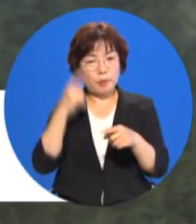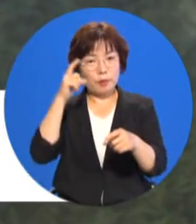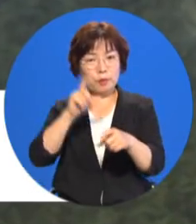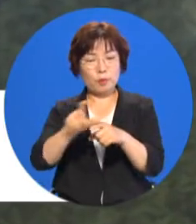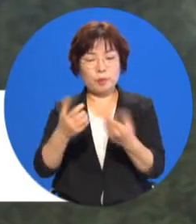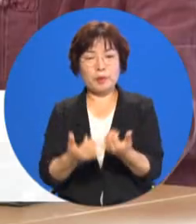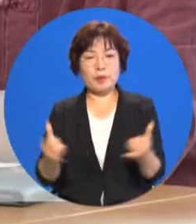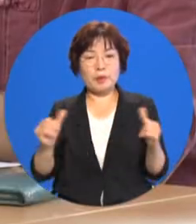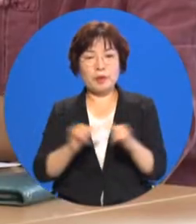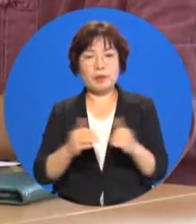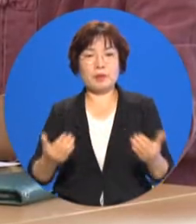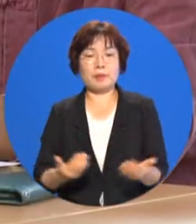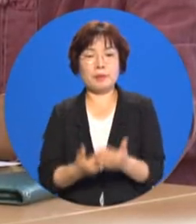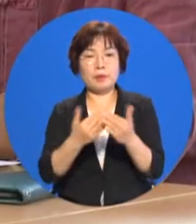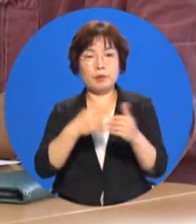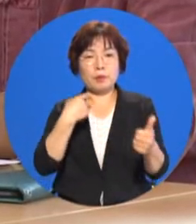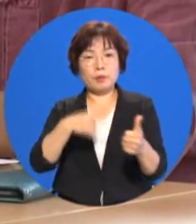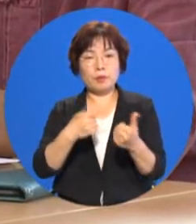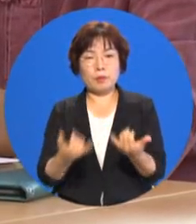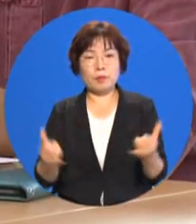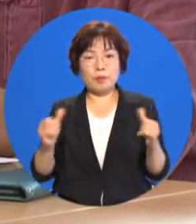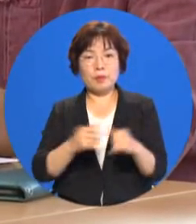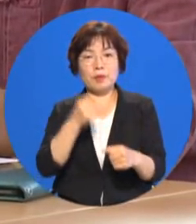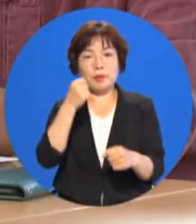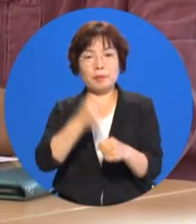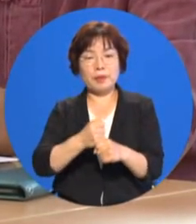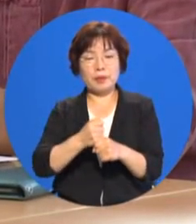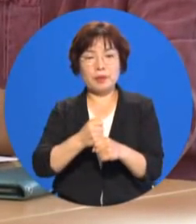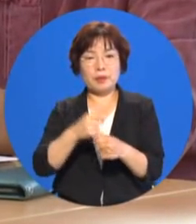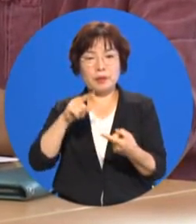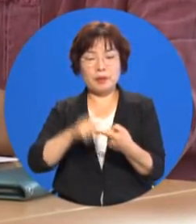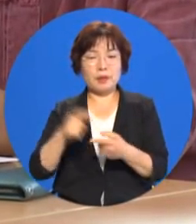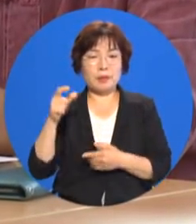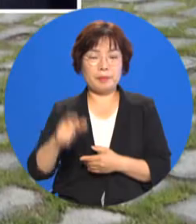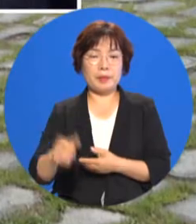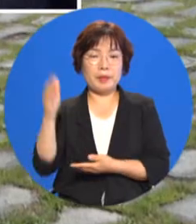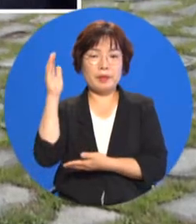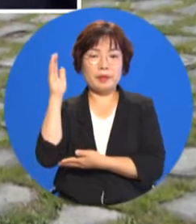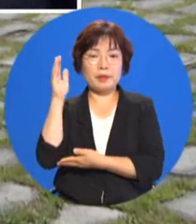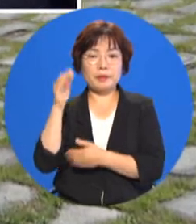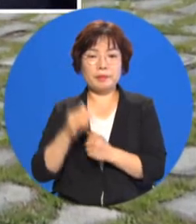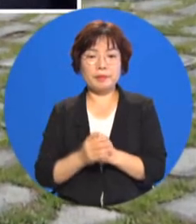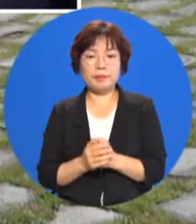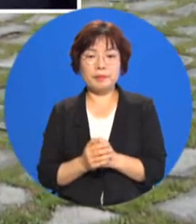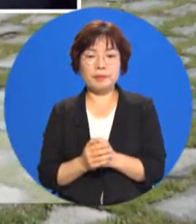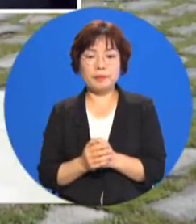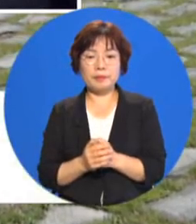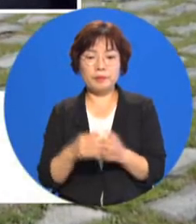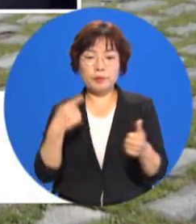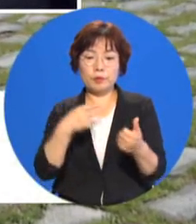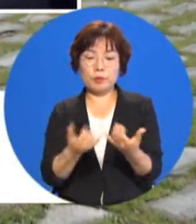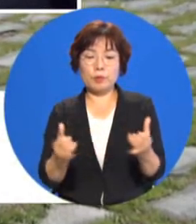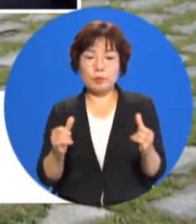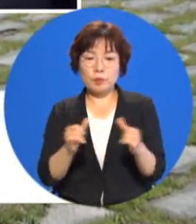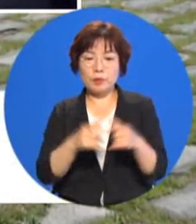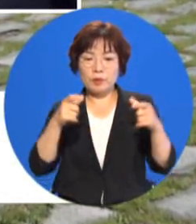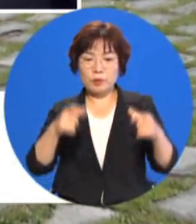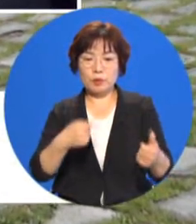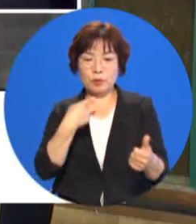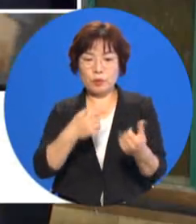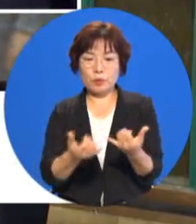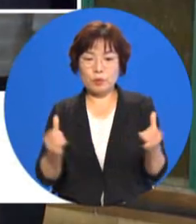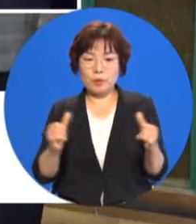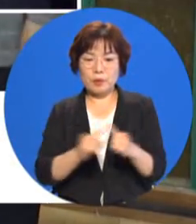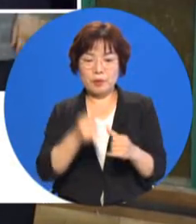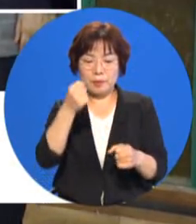상생 발전하는 교육 공동체를 만들어 가겠다고 강조했습니다. 마을 교육 공동체, 즉 교육